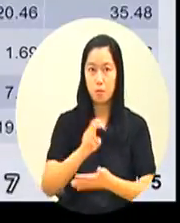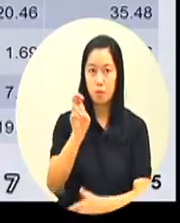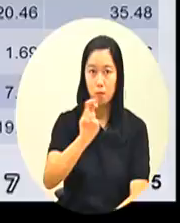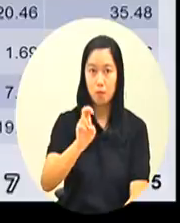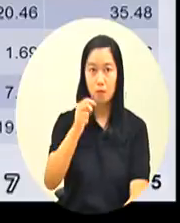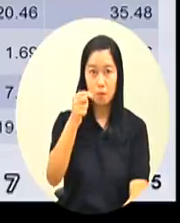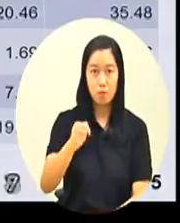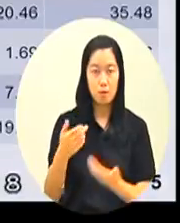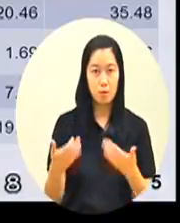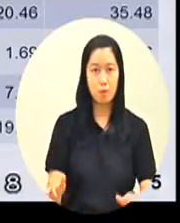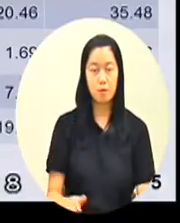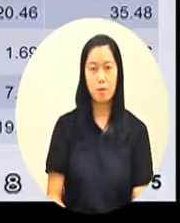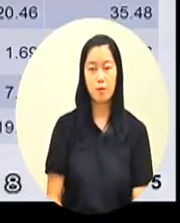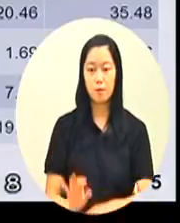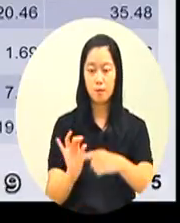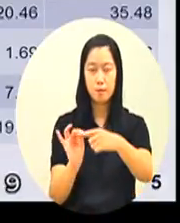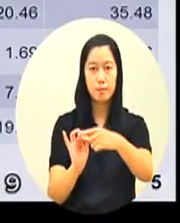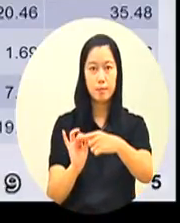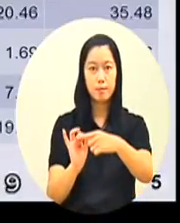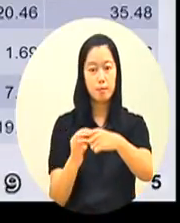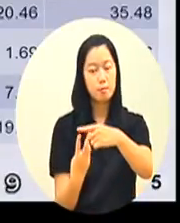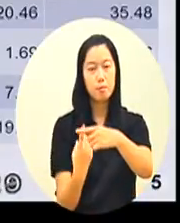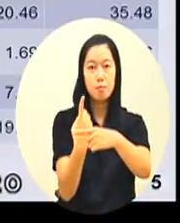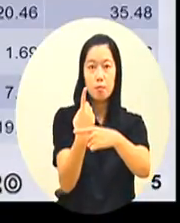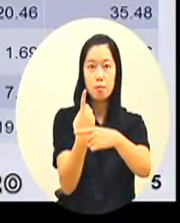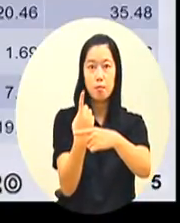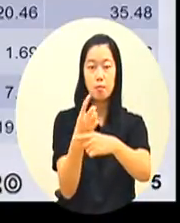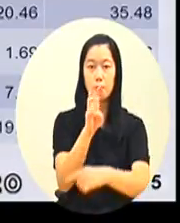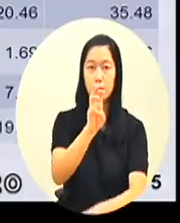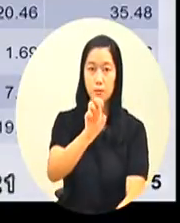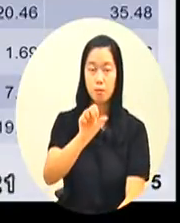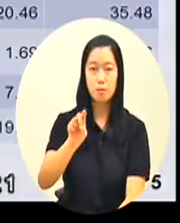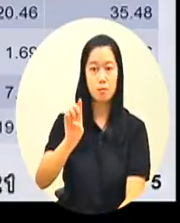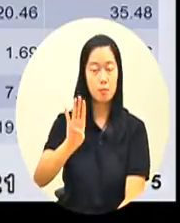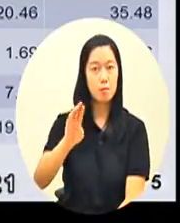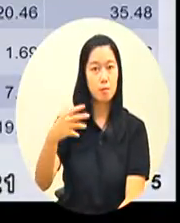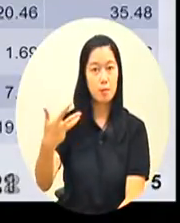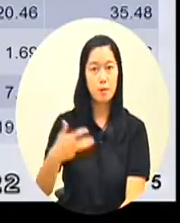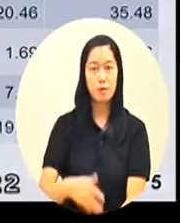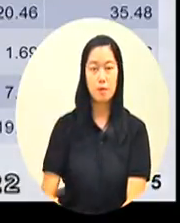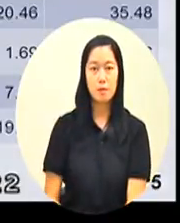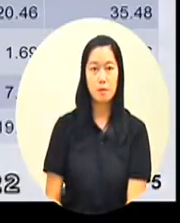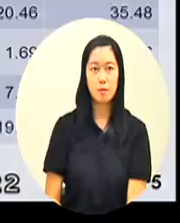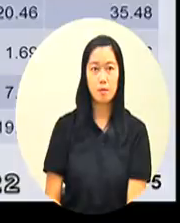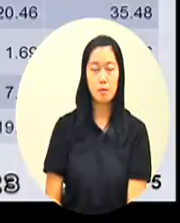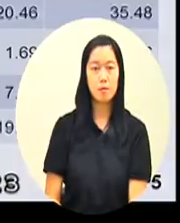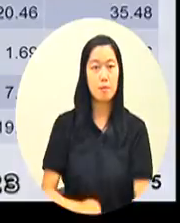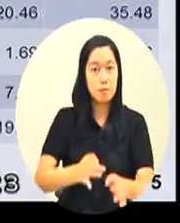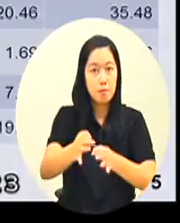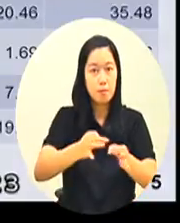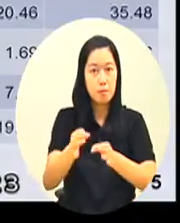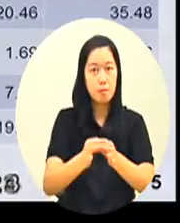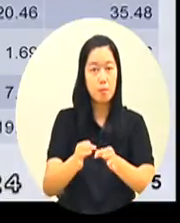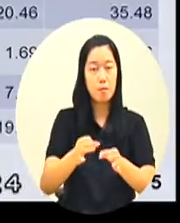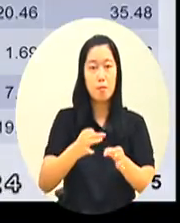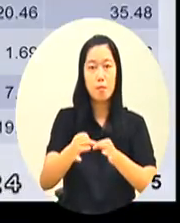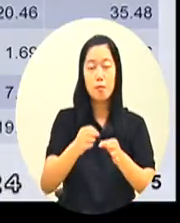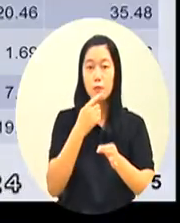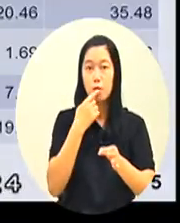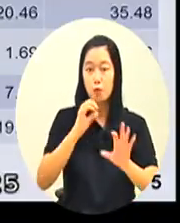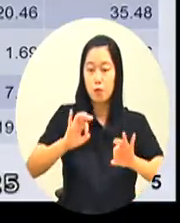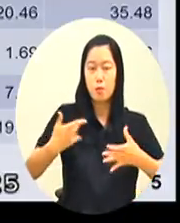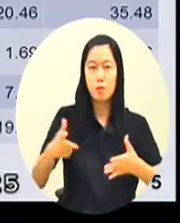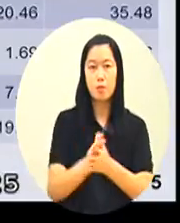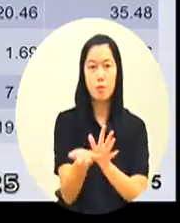20亿多啊，达成率差不多三分之一，只有 35.48。 那营业盈余这个部分啊，预算数